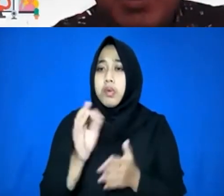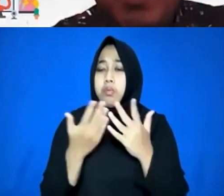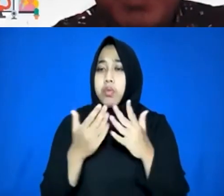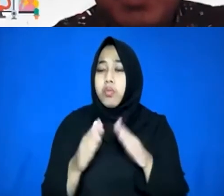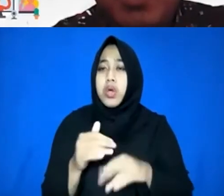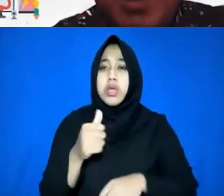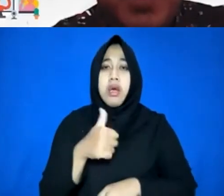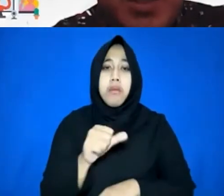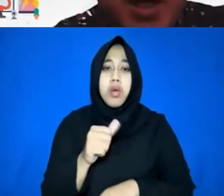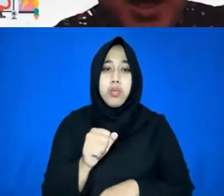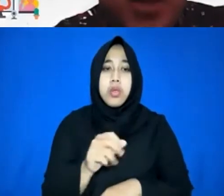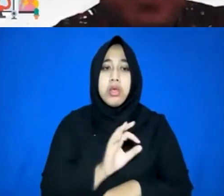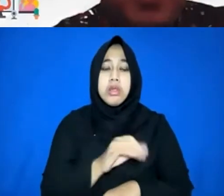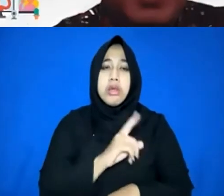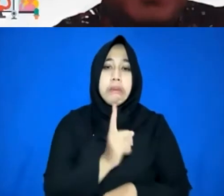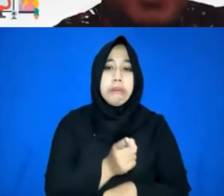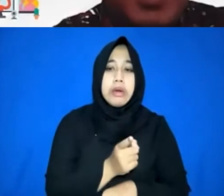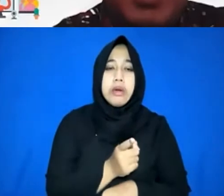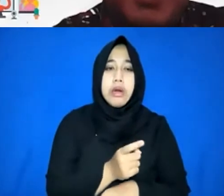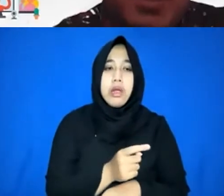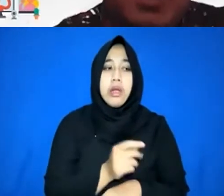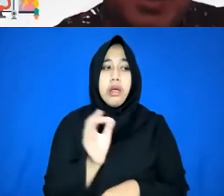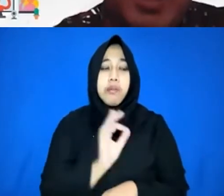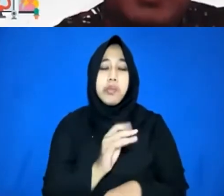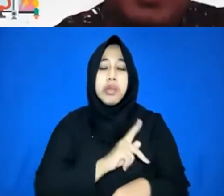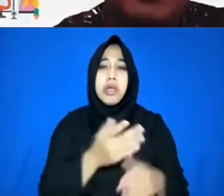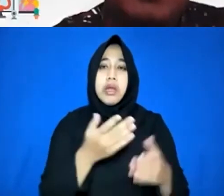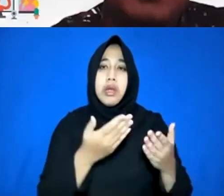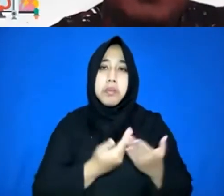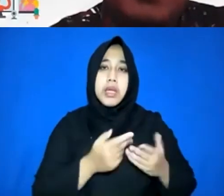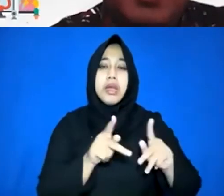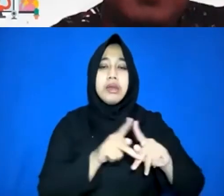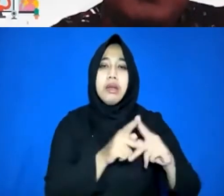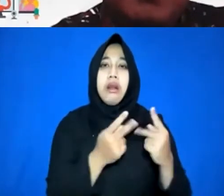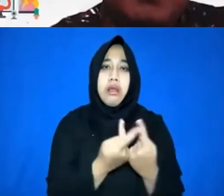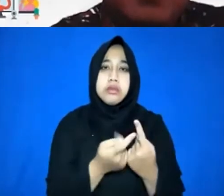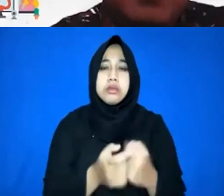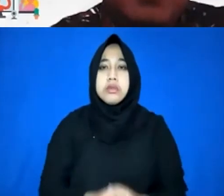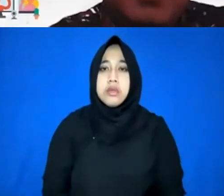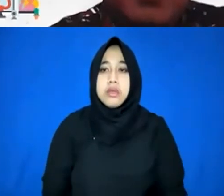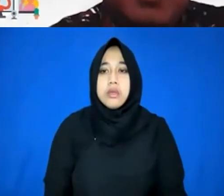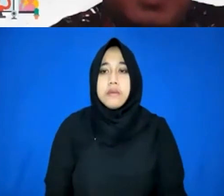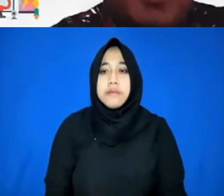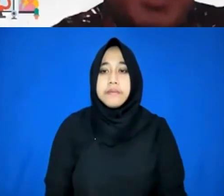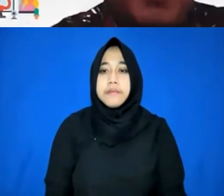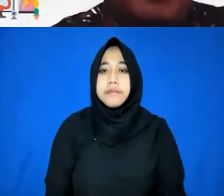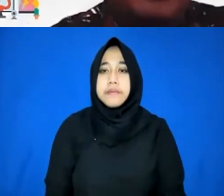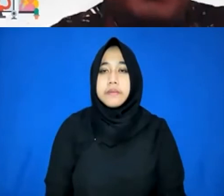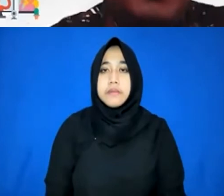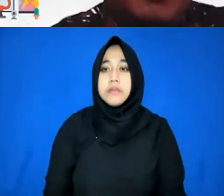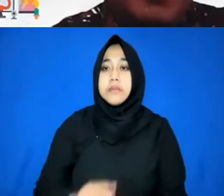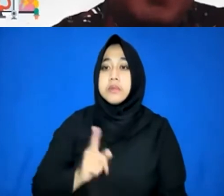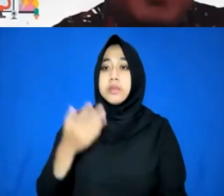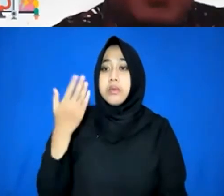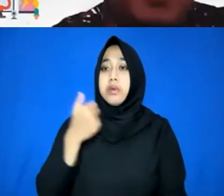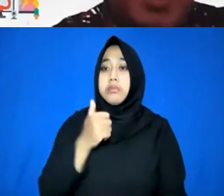baru yang memang tidak pernah atau belum kita dapatkan di kelas. Dan yang sampaikan Mas Julia juga